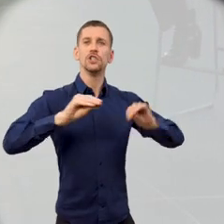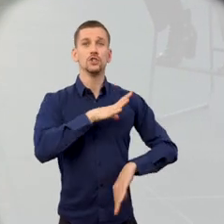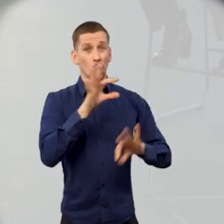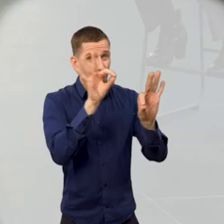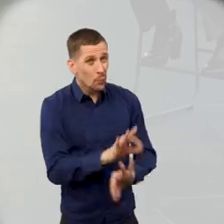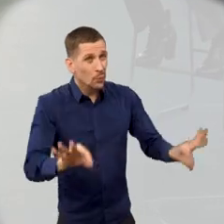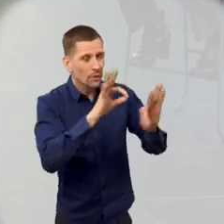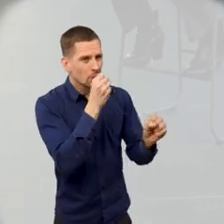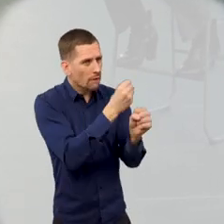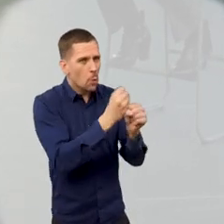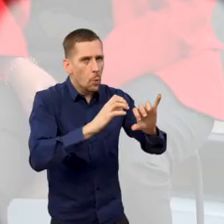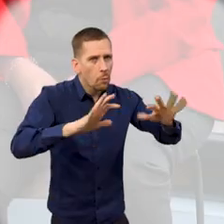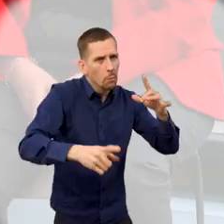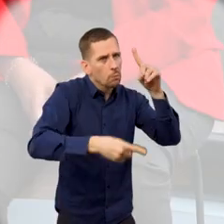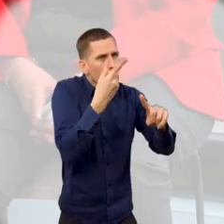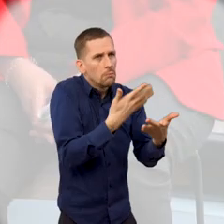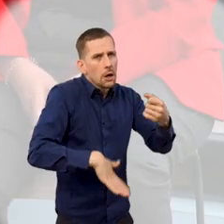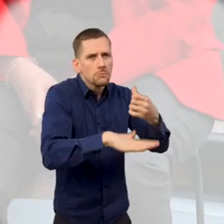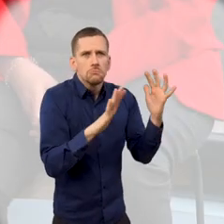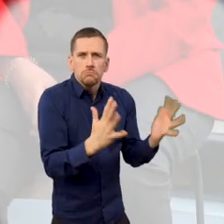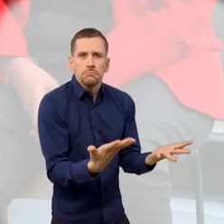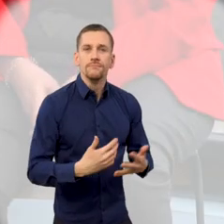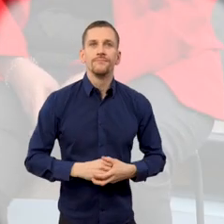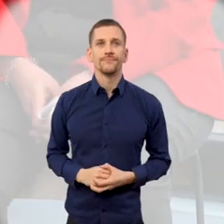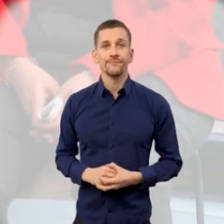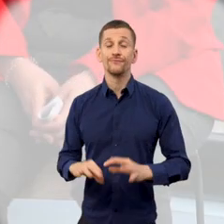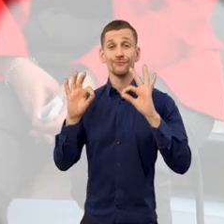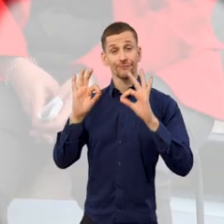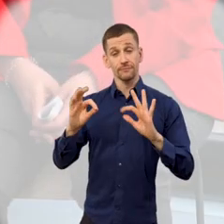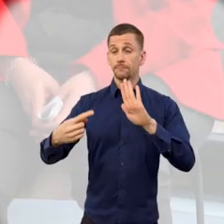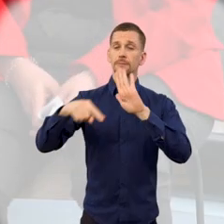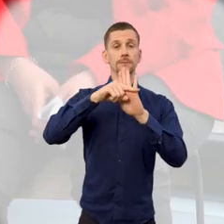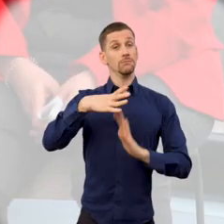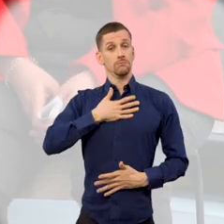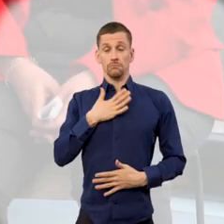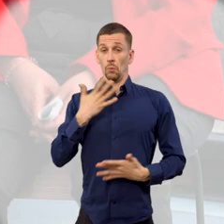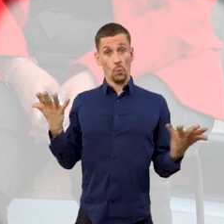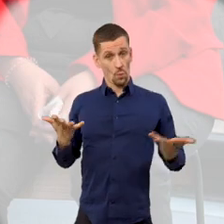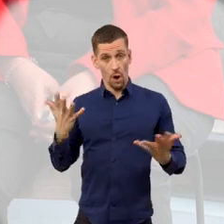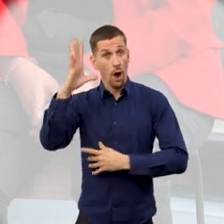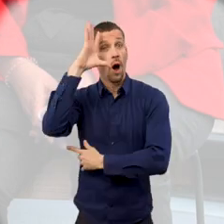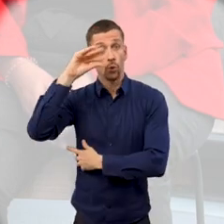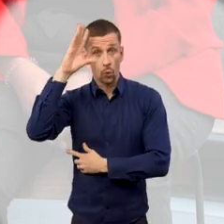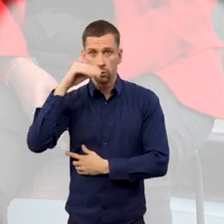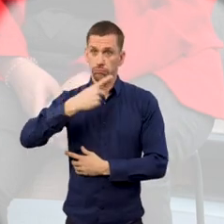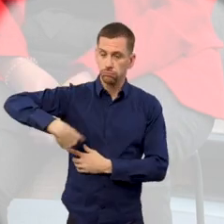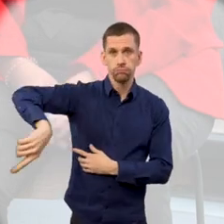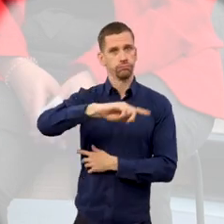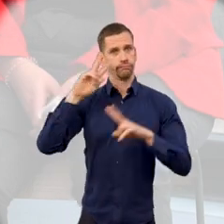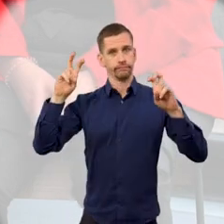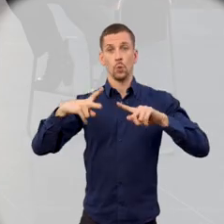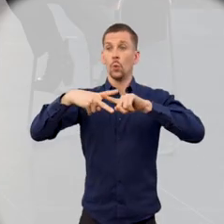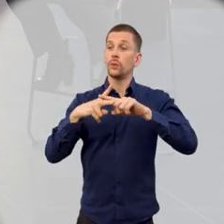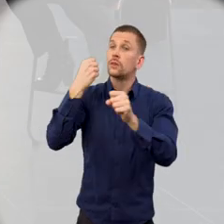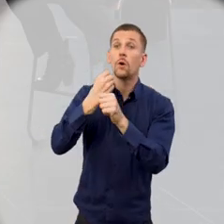est fondamental. Primordial, exactement. Donc oui, nous n'avons pas de professeur. Le principe est que les étudiants travaillent avec